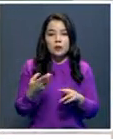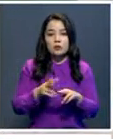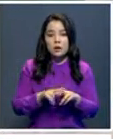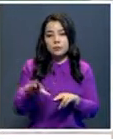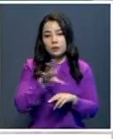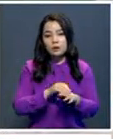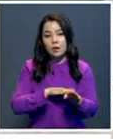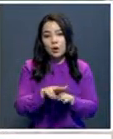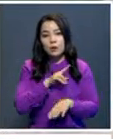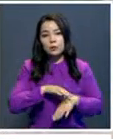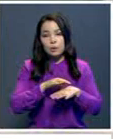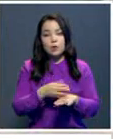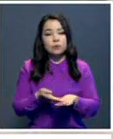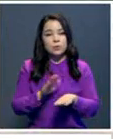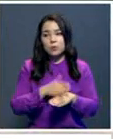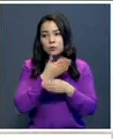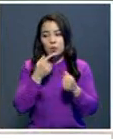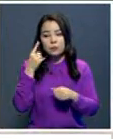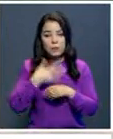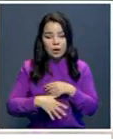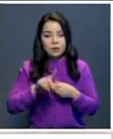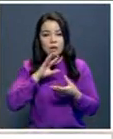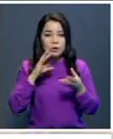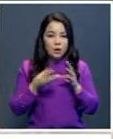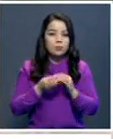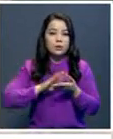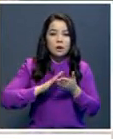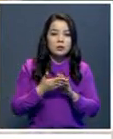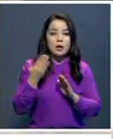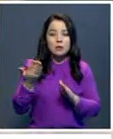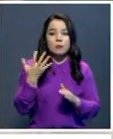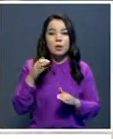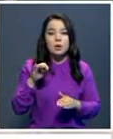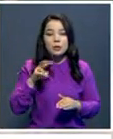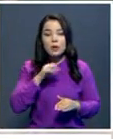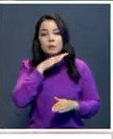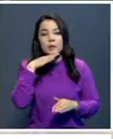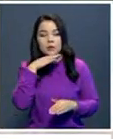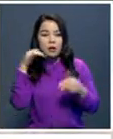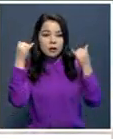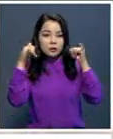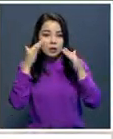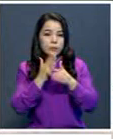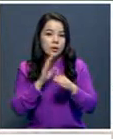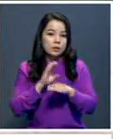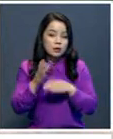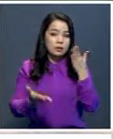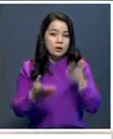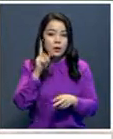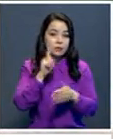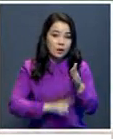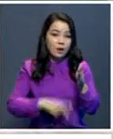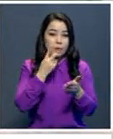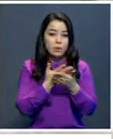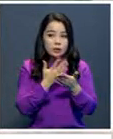Әріптестеріміздің талаптарын орындау бізге аса қиынға соғып жатқан жоқ. Әзірге келісім шарт 500 тонна сиыр етіне жасалды. Егер осы жолы сенімдерін